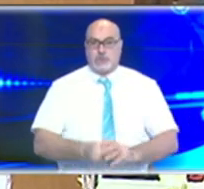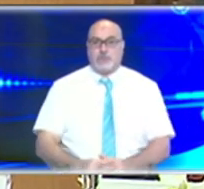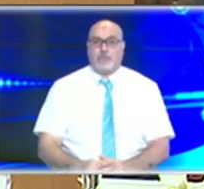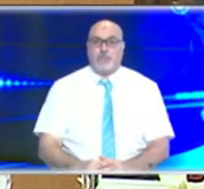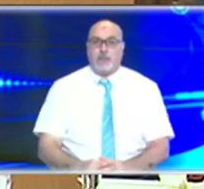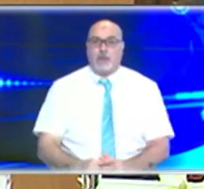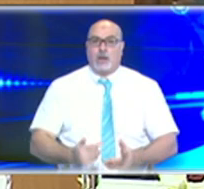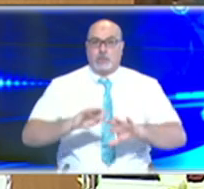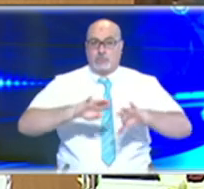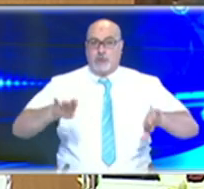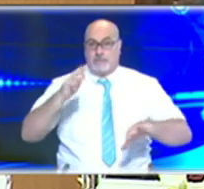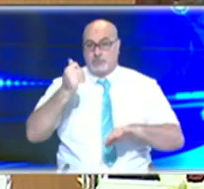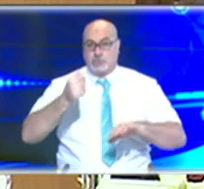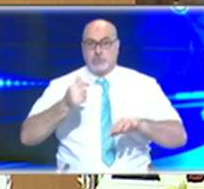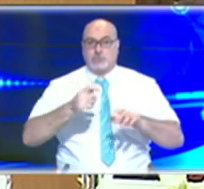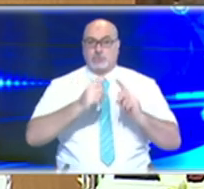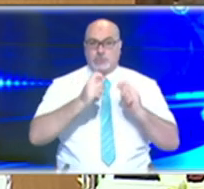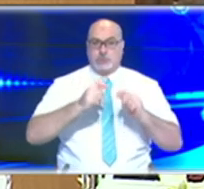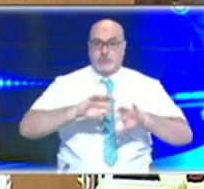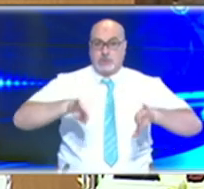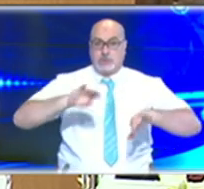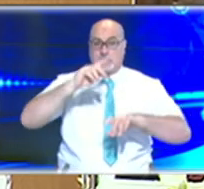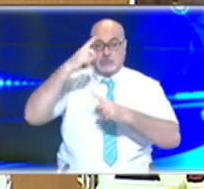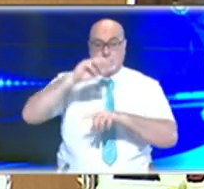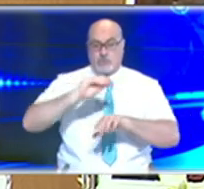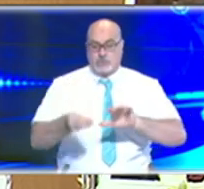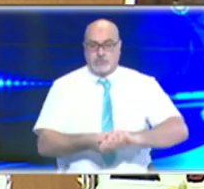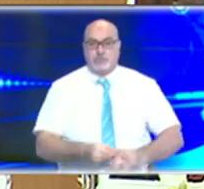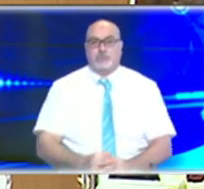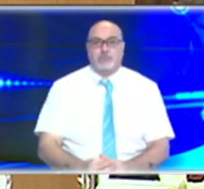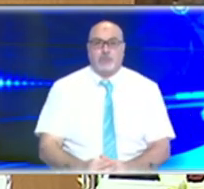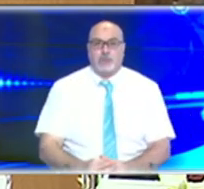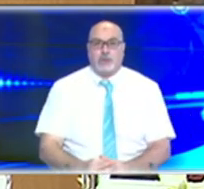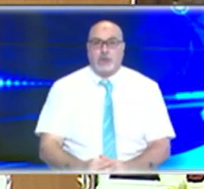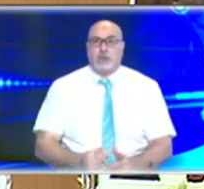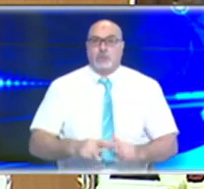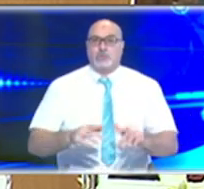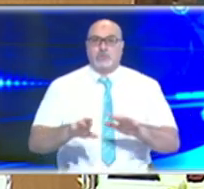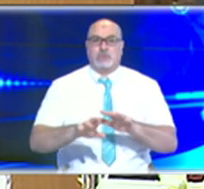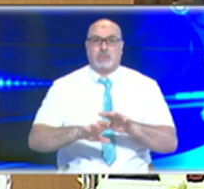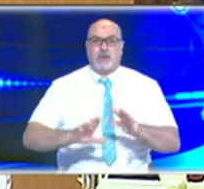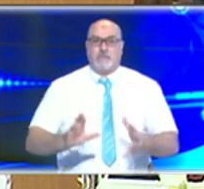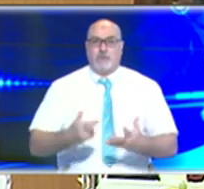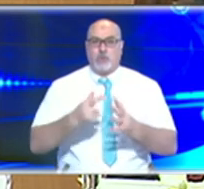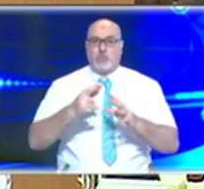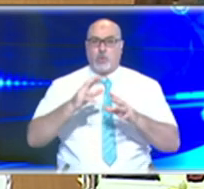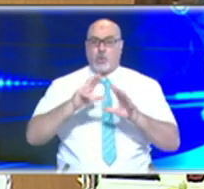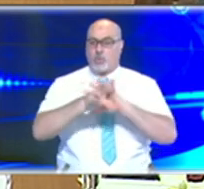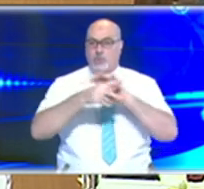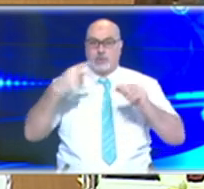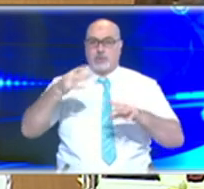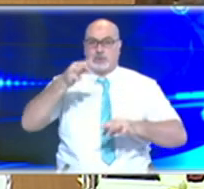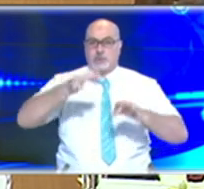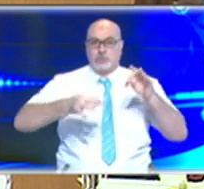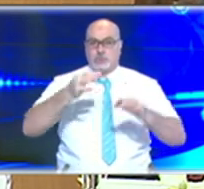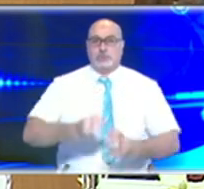المال والسياسة وتحارب الفساد، كما تقوم على إصلاح شامل للعدالة